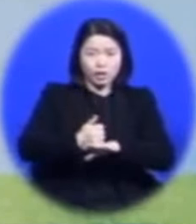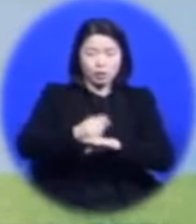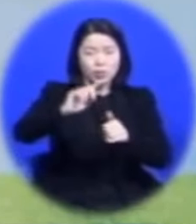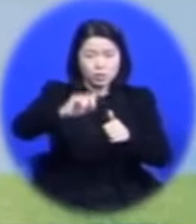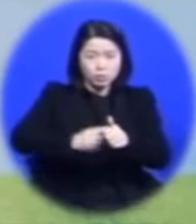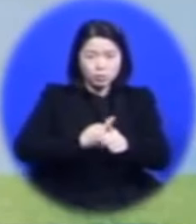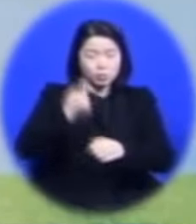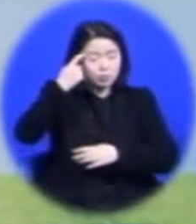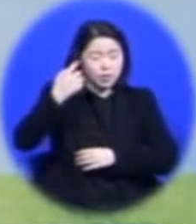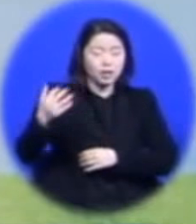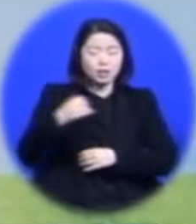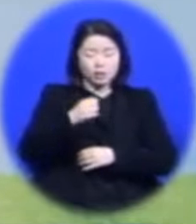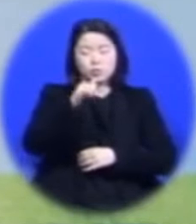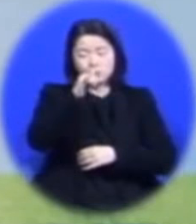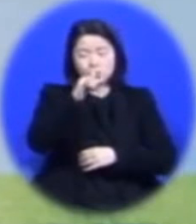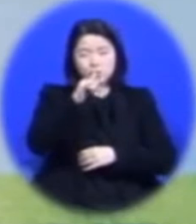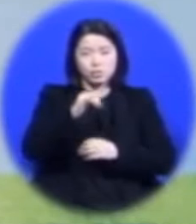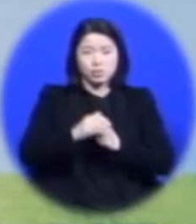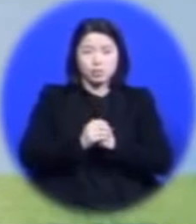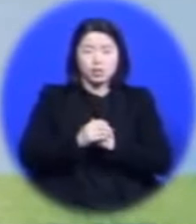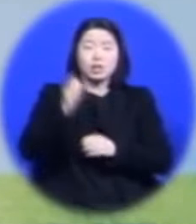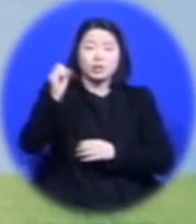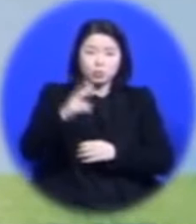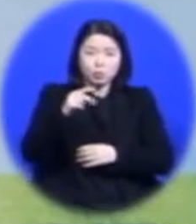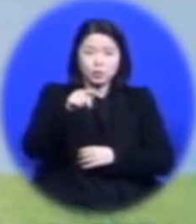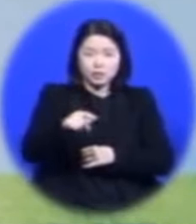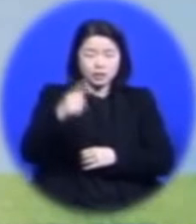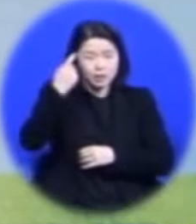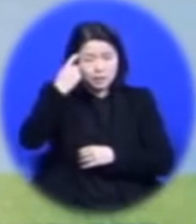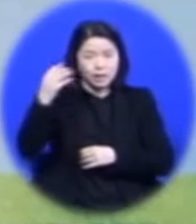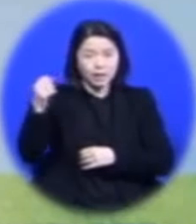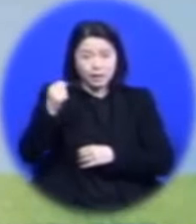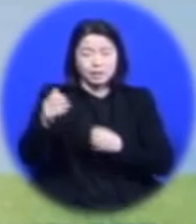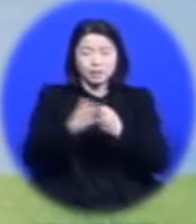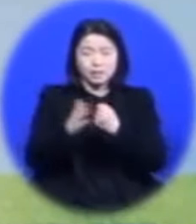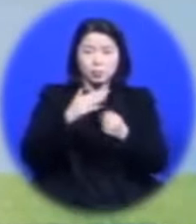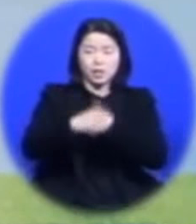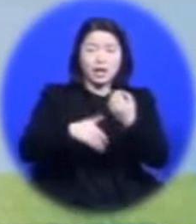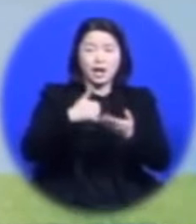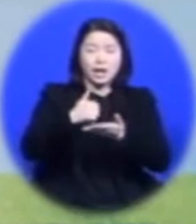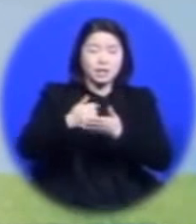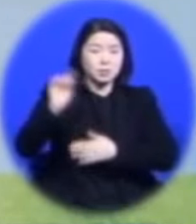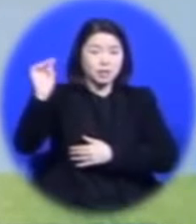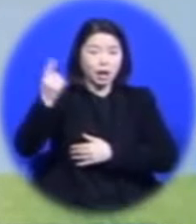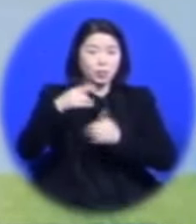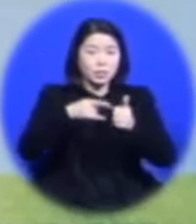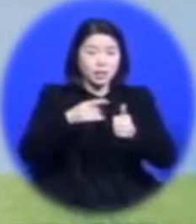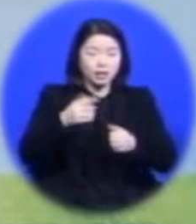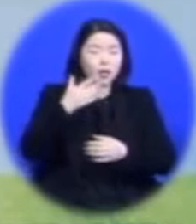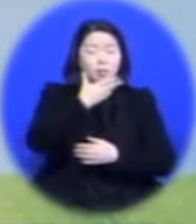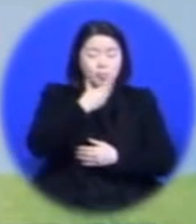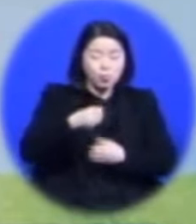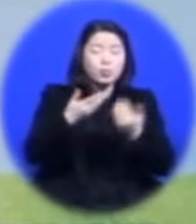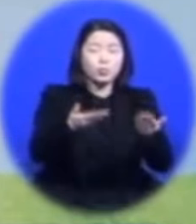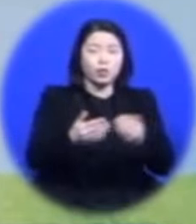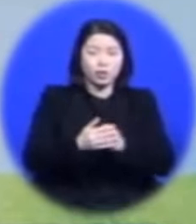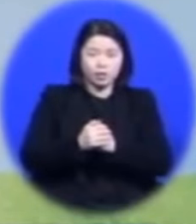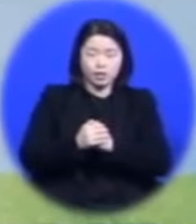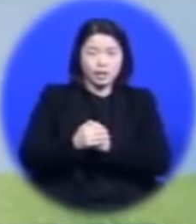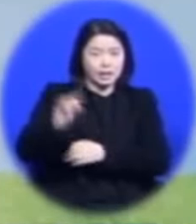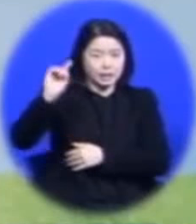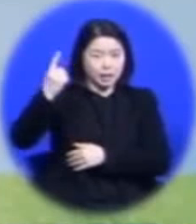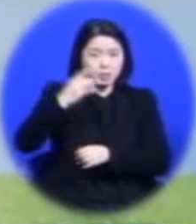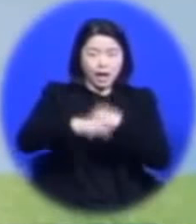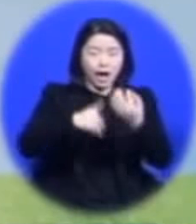스스로 생각했어요 그리고 그렇게 여겼기 때문에 하나님이 다윗에게 복을 주신 거예요 다 하나님의 마음에